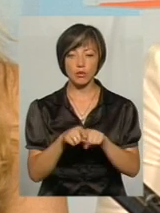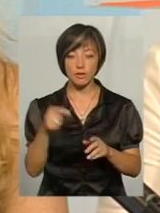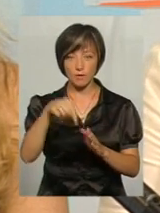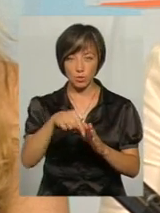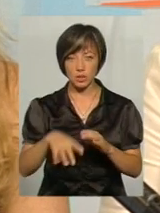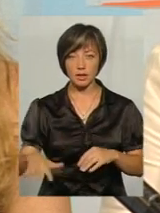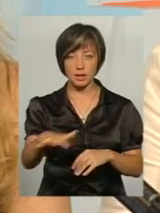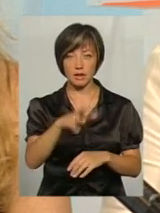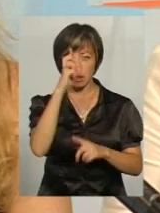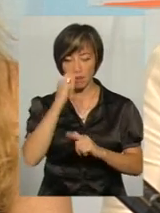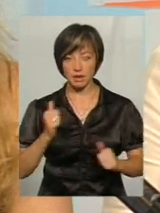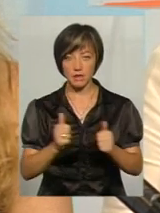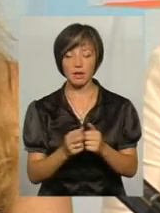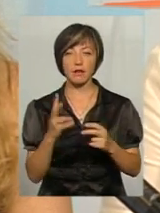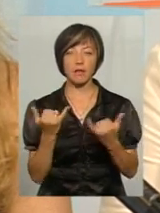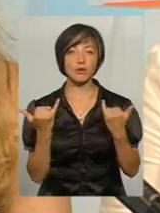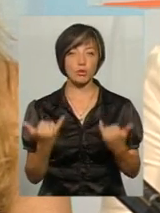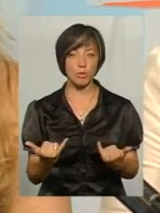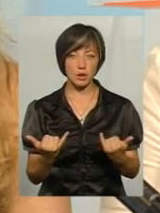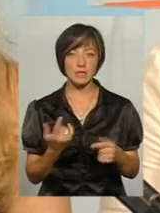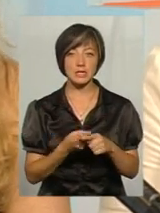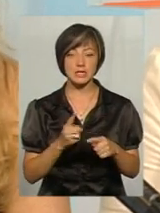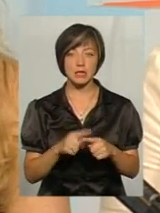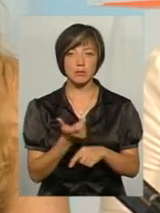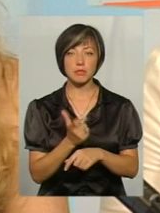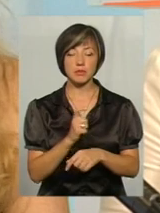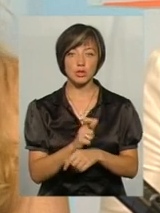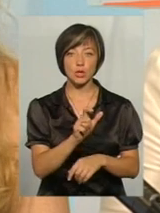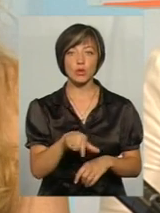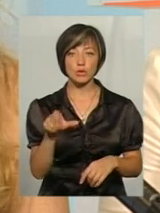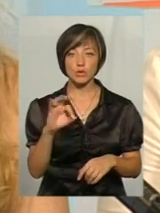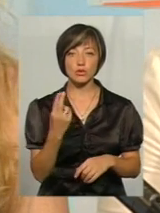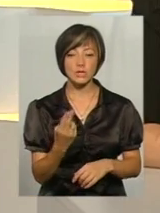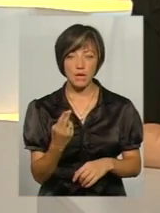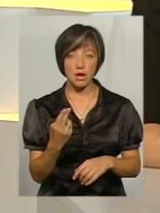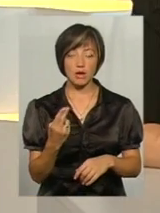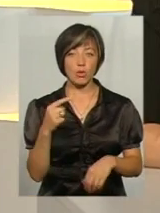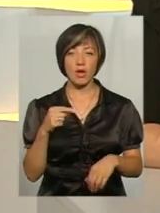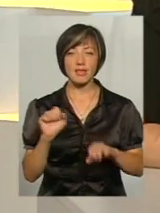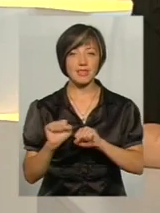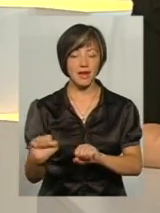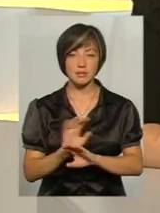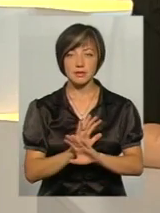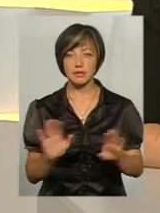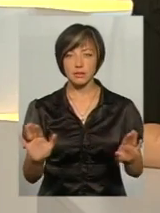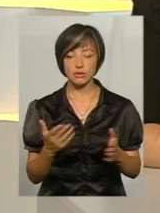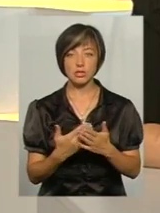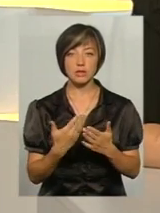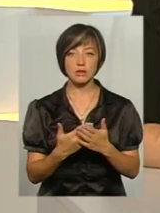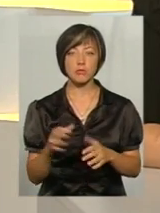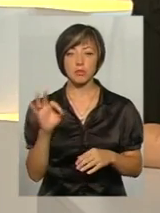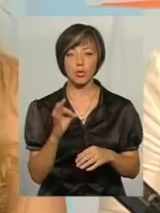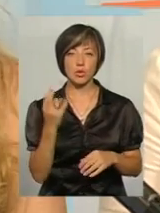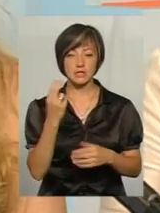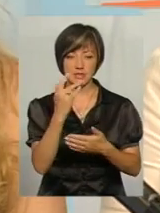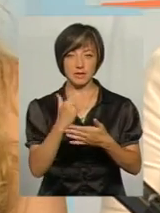стали визнаватися внутрі України. На сьогодні це більшою мірою люди соціально не захищені. Якщо говорити про цифри,